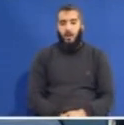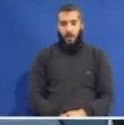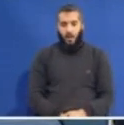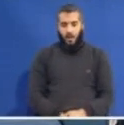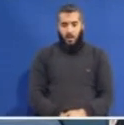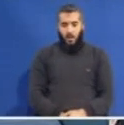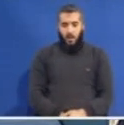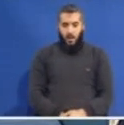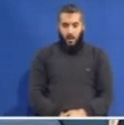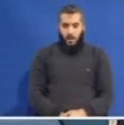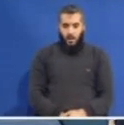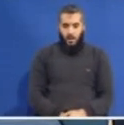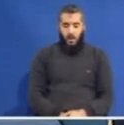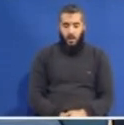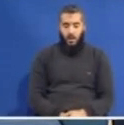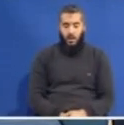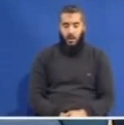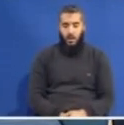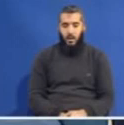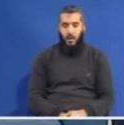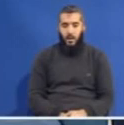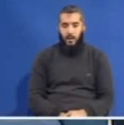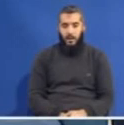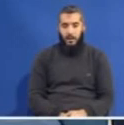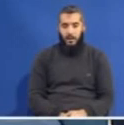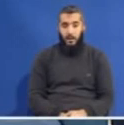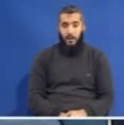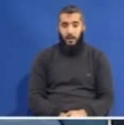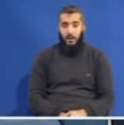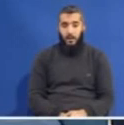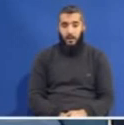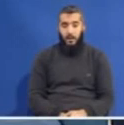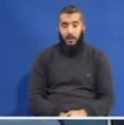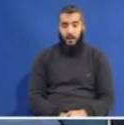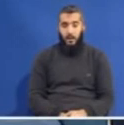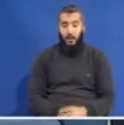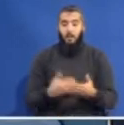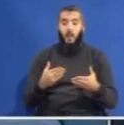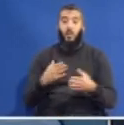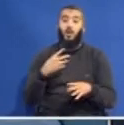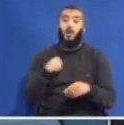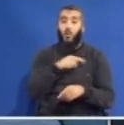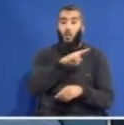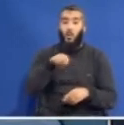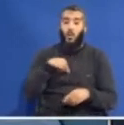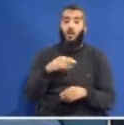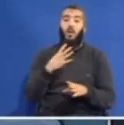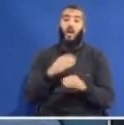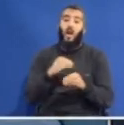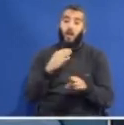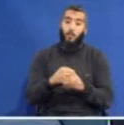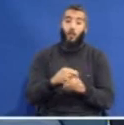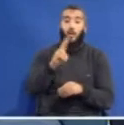عبر خامسة القرآن الكريم من الجزائر، نسعد باستقبال المكالمات، نتعلم مما تطرحون من أسئلة في هذا